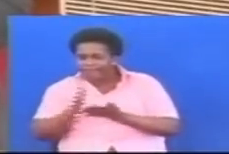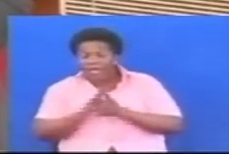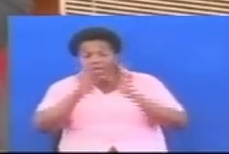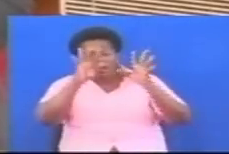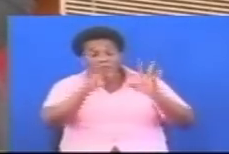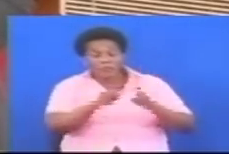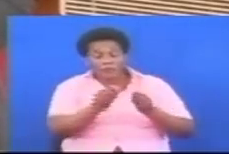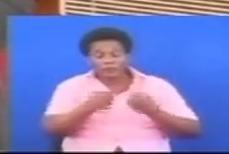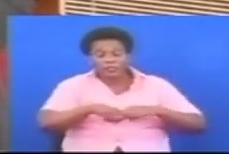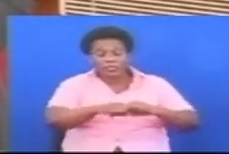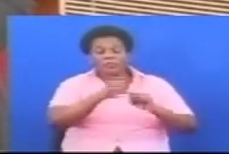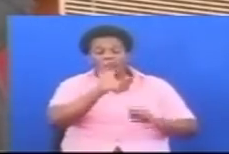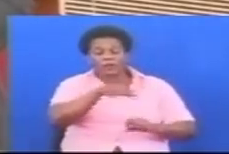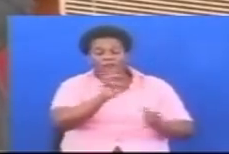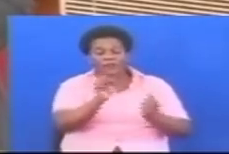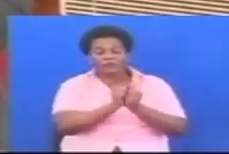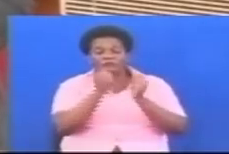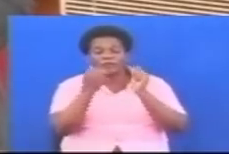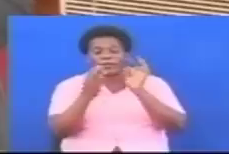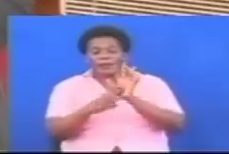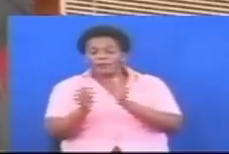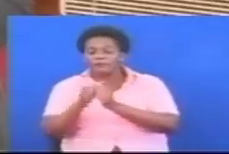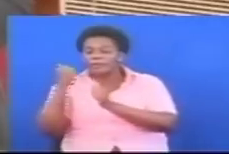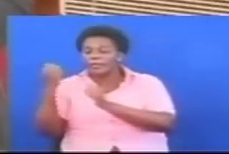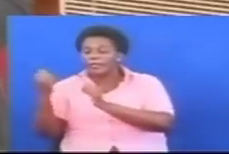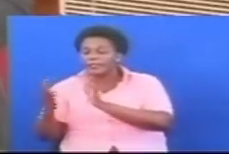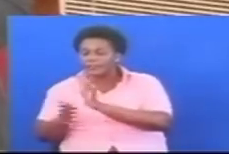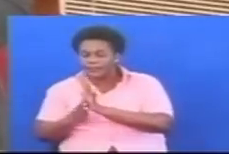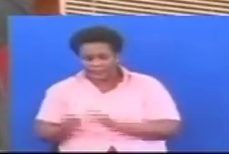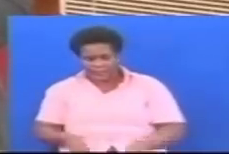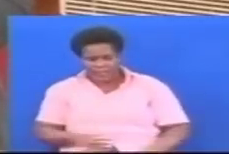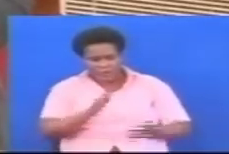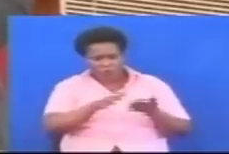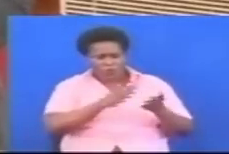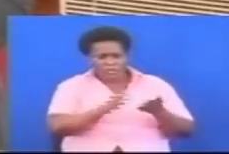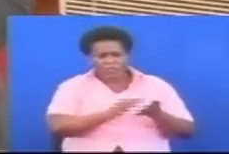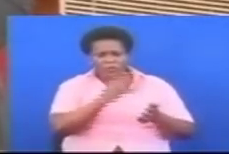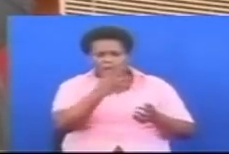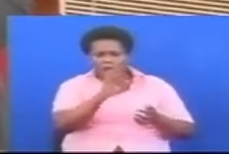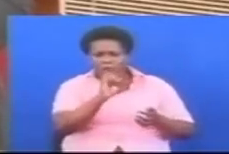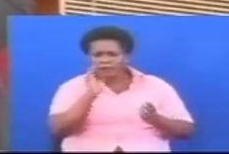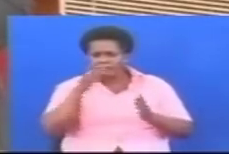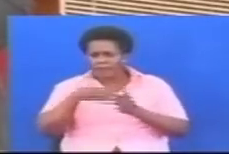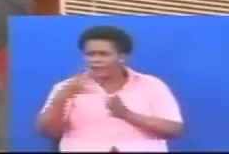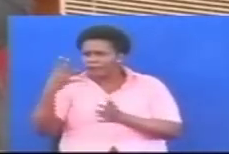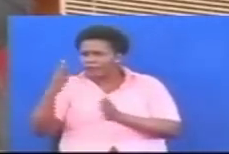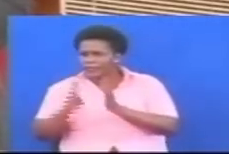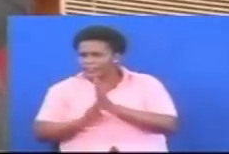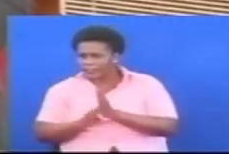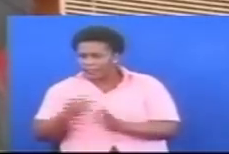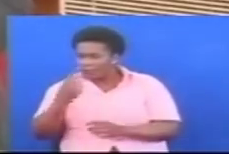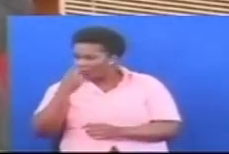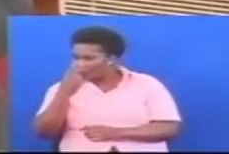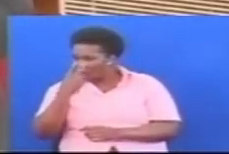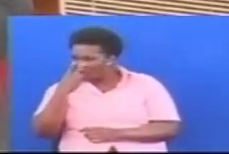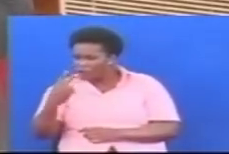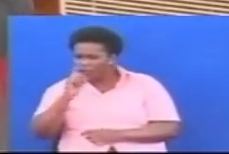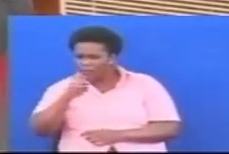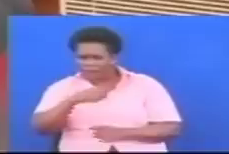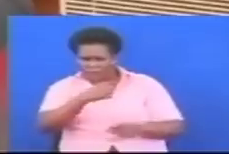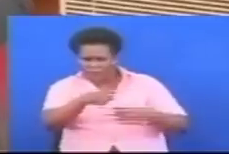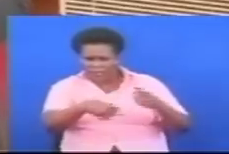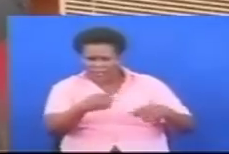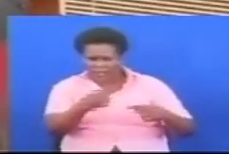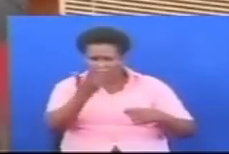2017-2019 ukurasa wa 44 hadi ule wa 49, kuna miradi ya maji iliyofanywa usanifu na mingine imeendelea na